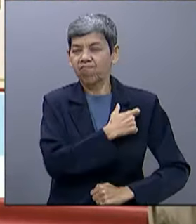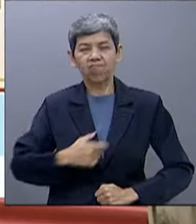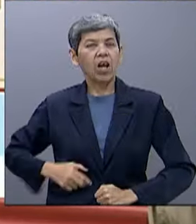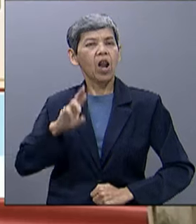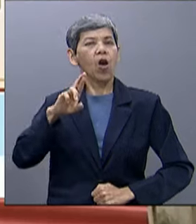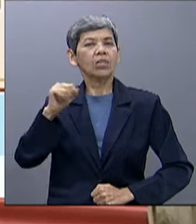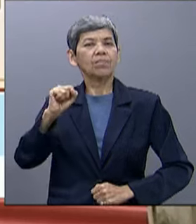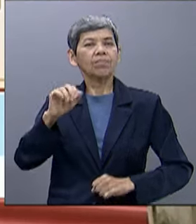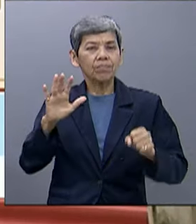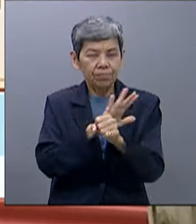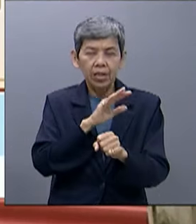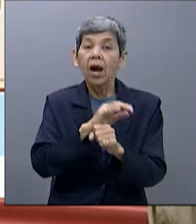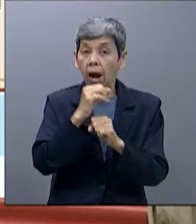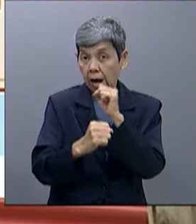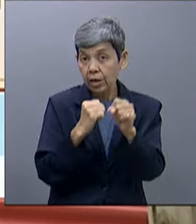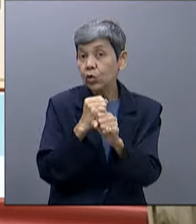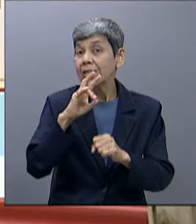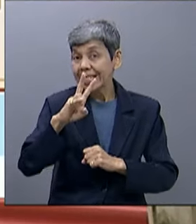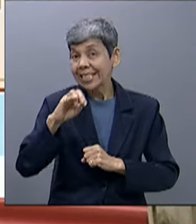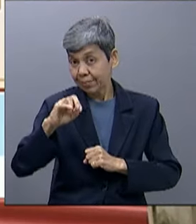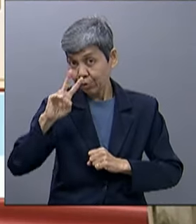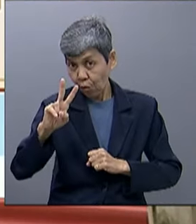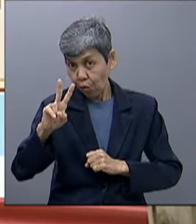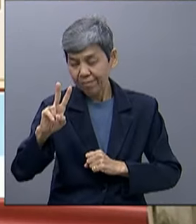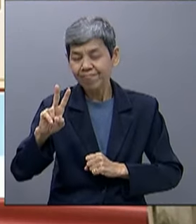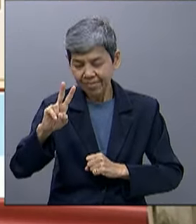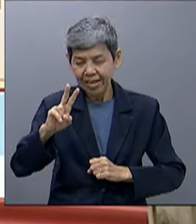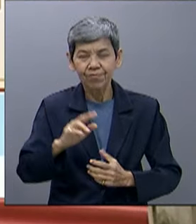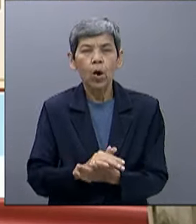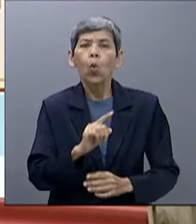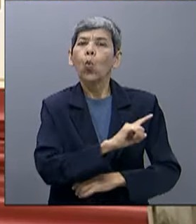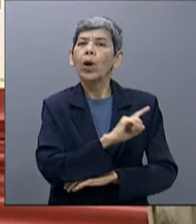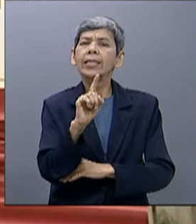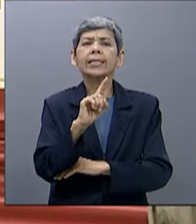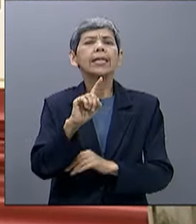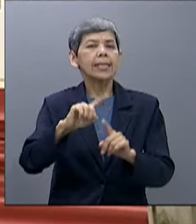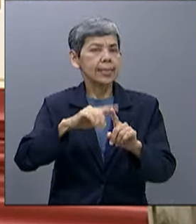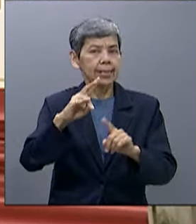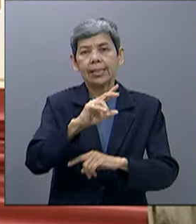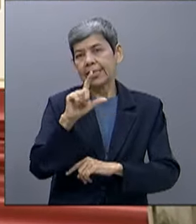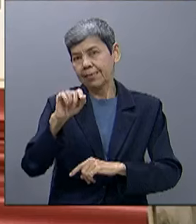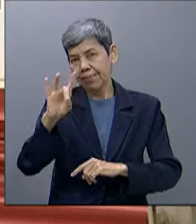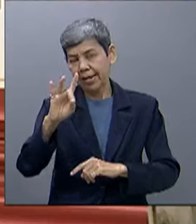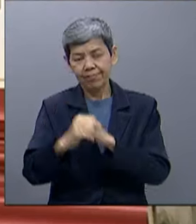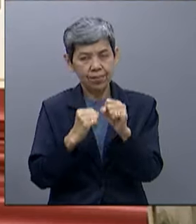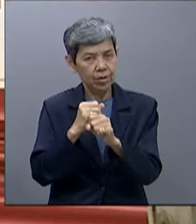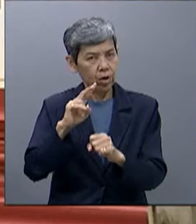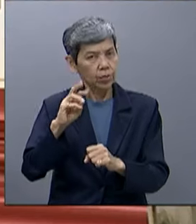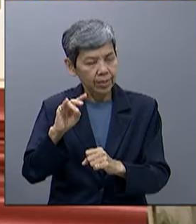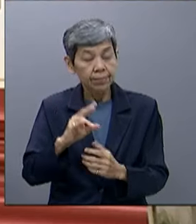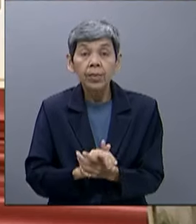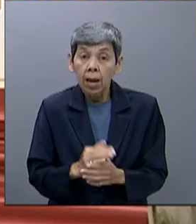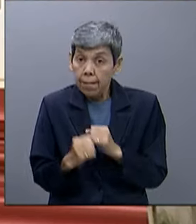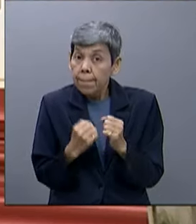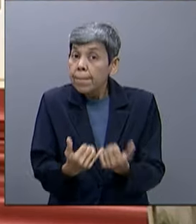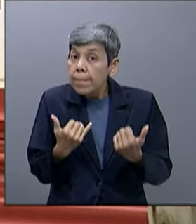ครบนะครับ6รอบ72พรรษาของพระบาทสมเด็จพระเจ้าอยู่หัวในวันที่28กรกฎาคม2567นะครับและปี